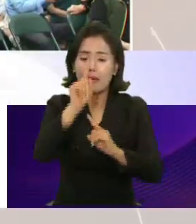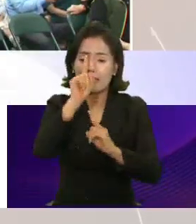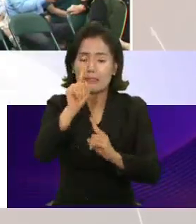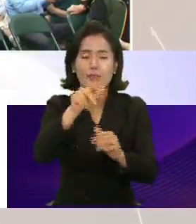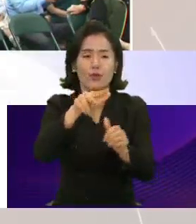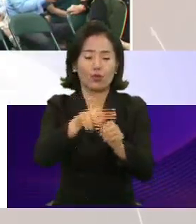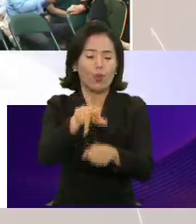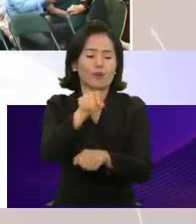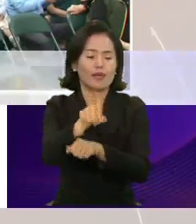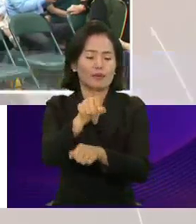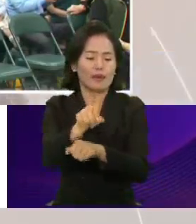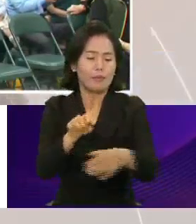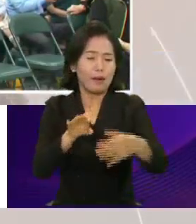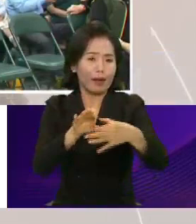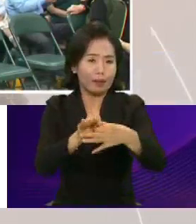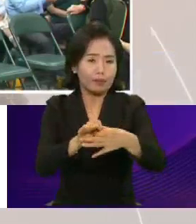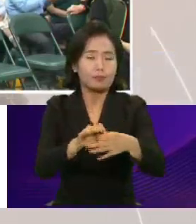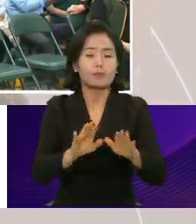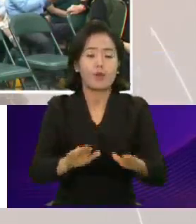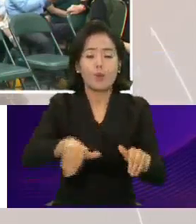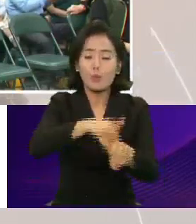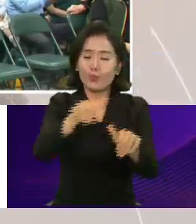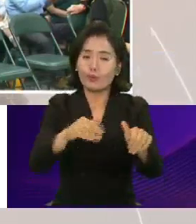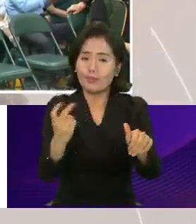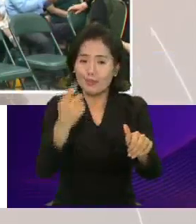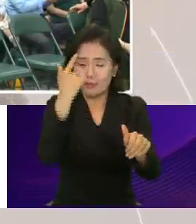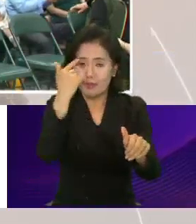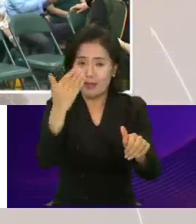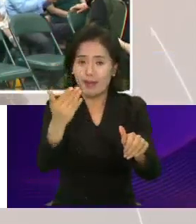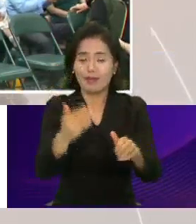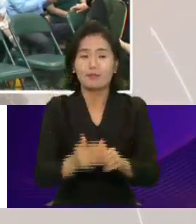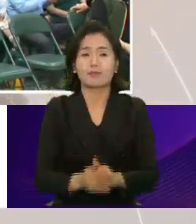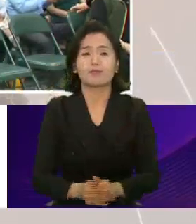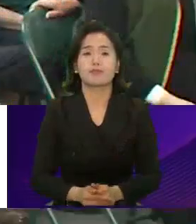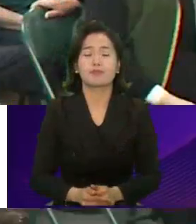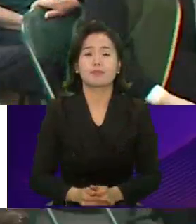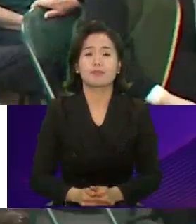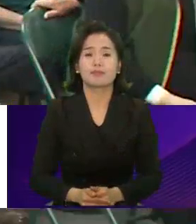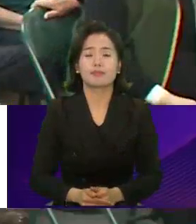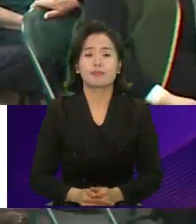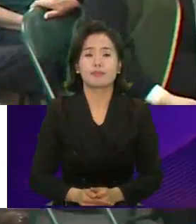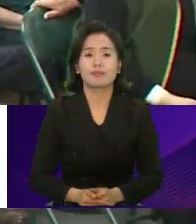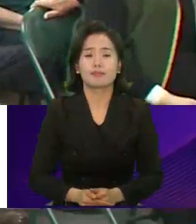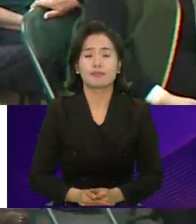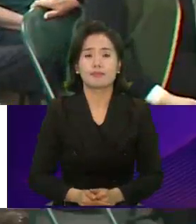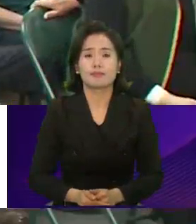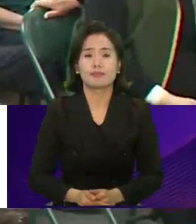후보 사무실로 가보겠습니다. 천홍희 기자, 그 상황은 어떻습니까?